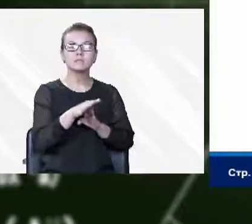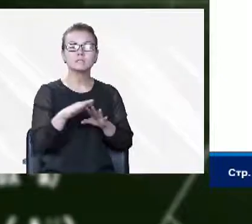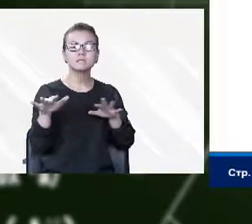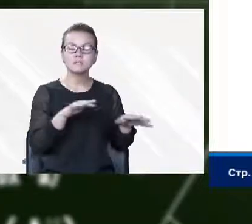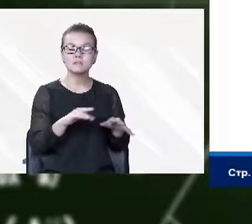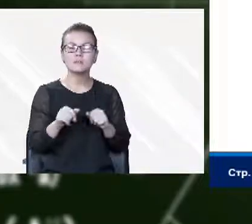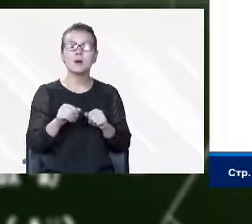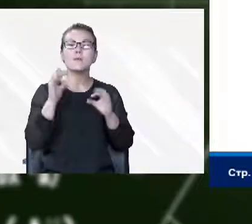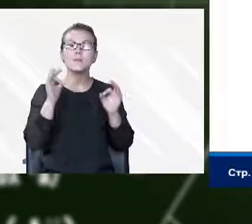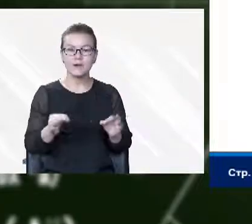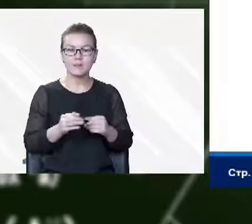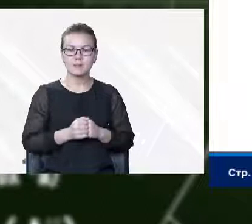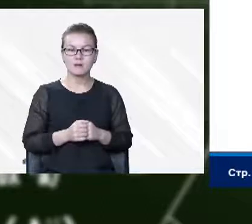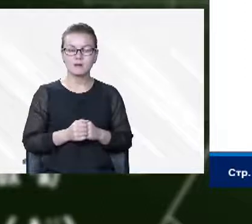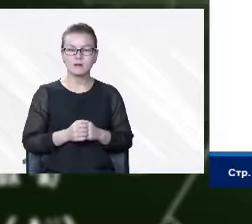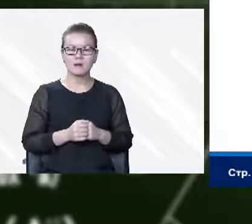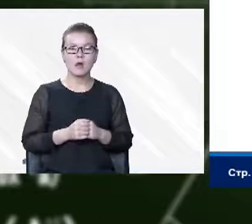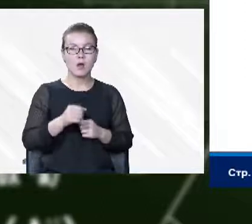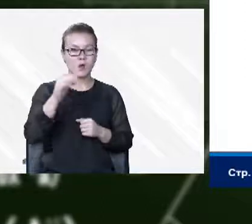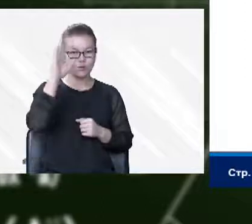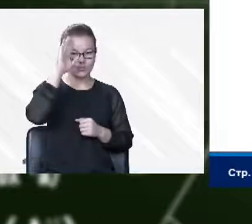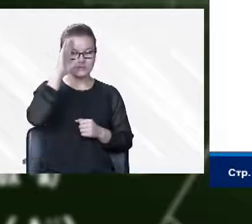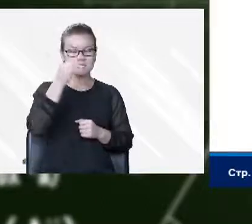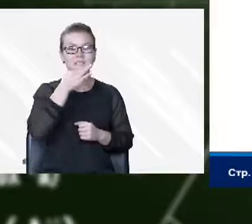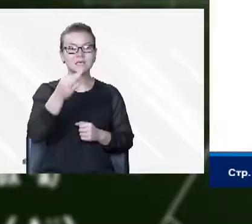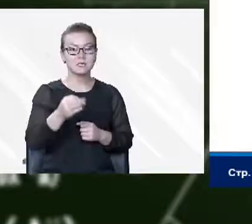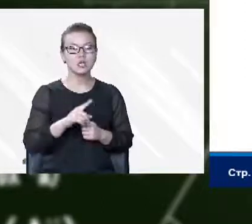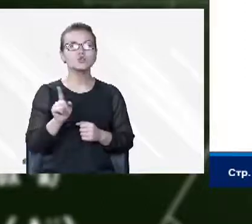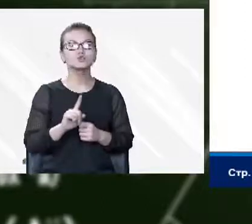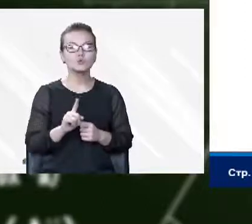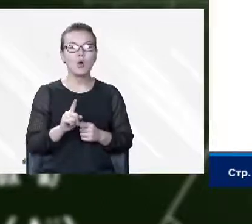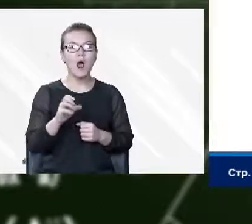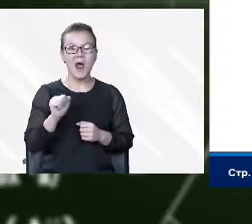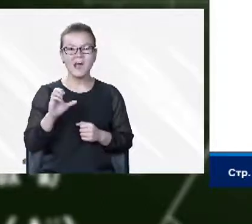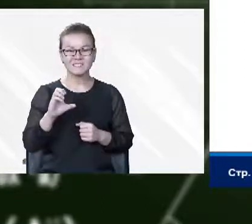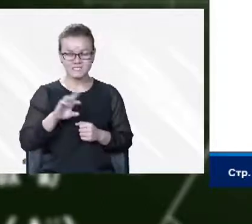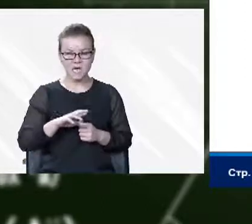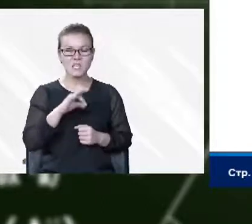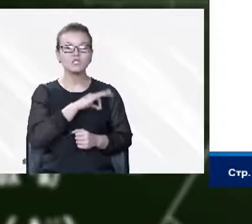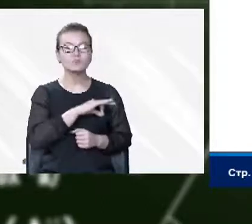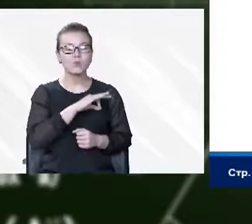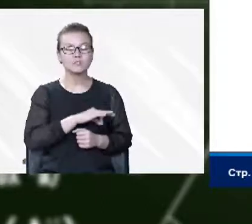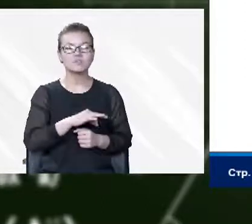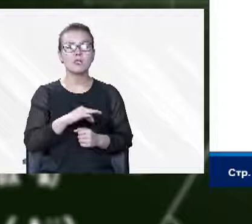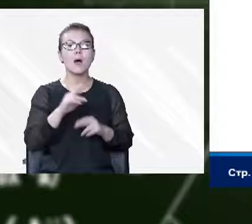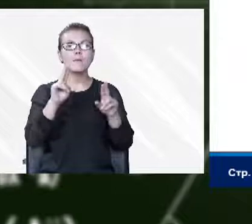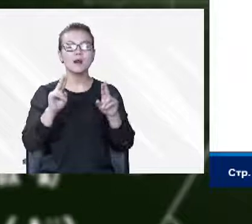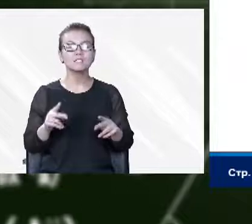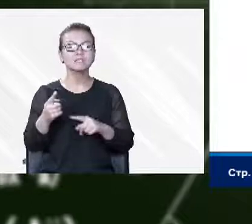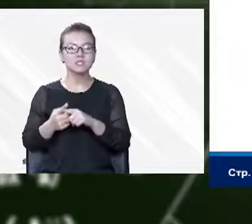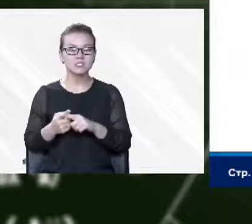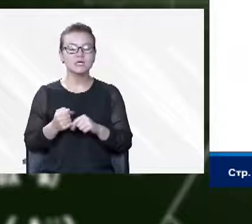действия правильно. Руслан сказал, что Ася использовала правила